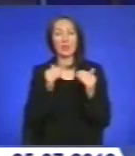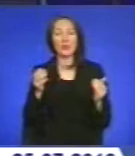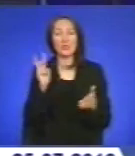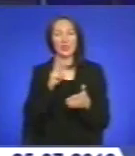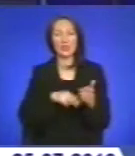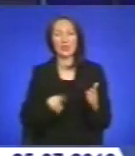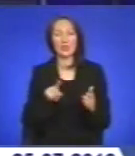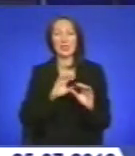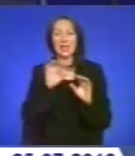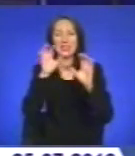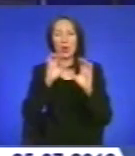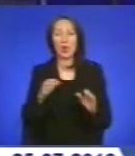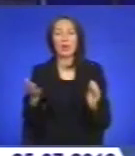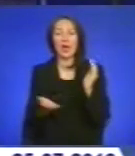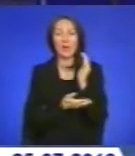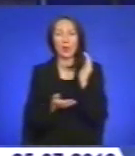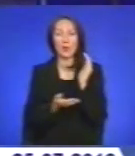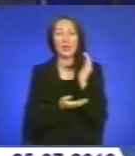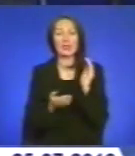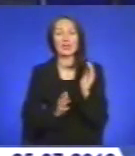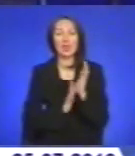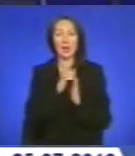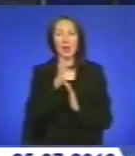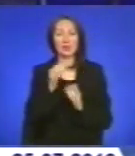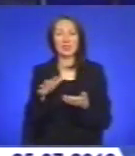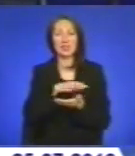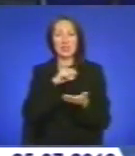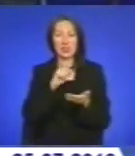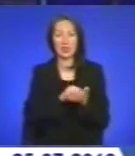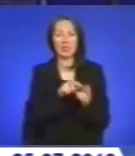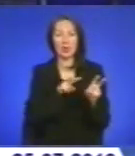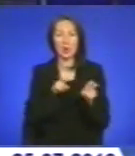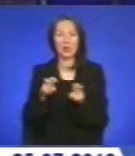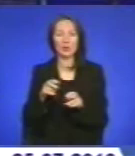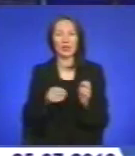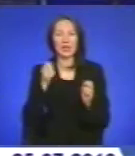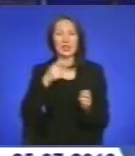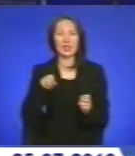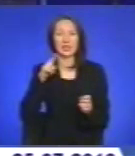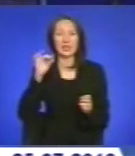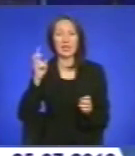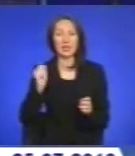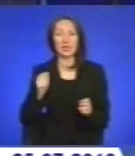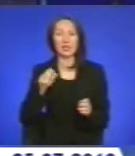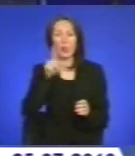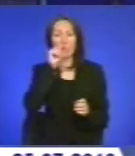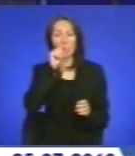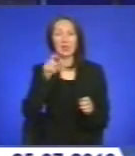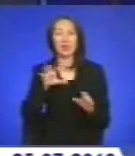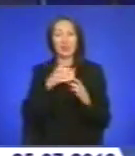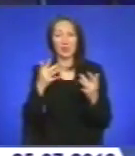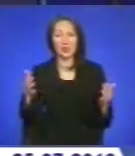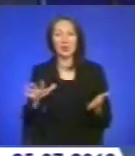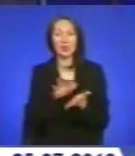штрафи за незаконне вирубування дерев, знищення диких тварин, птахів, риби і забруднення земель. Якщо раніше